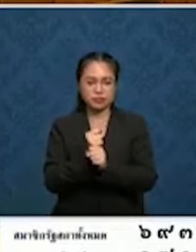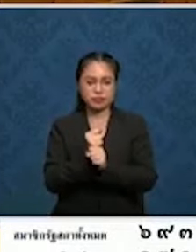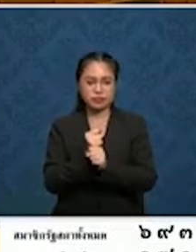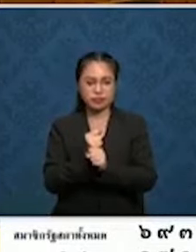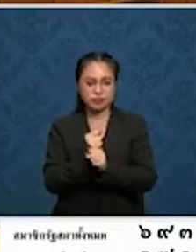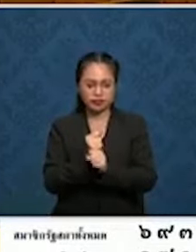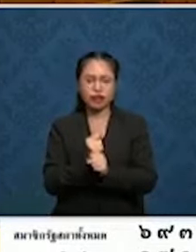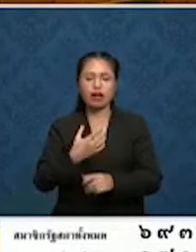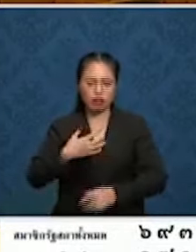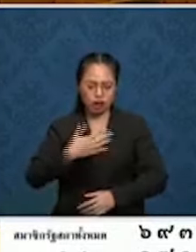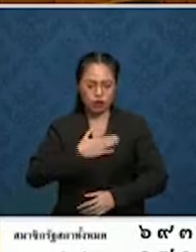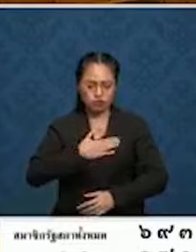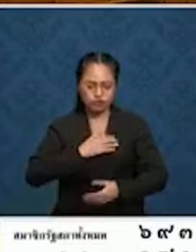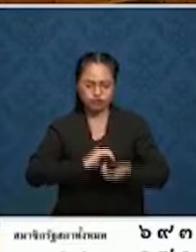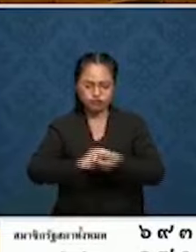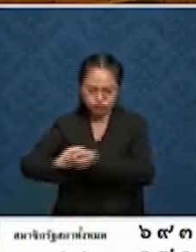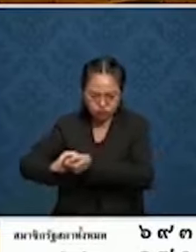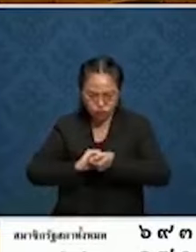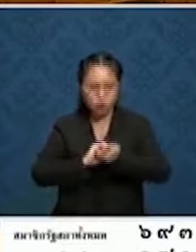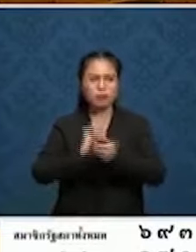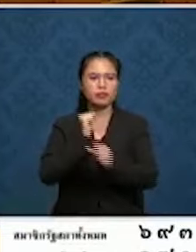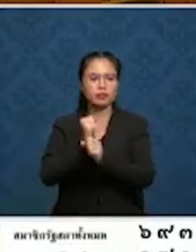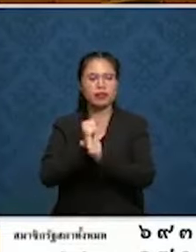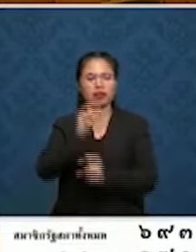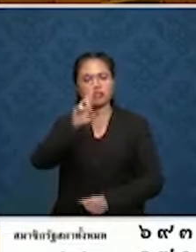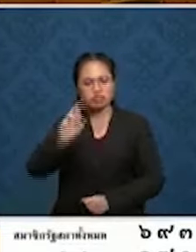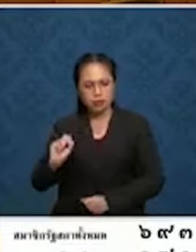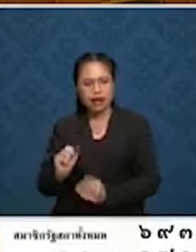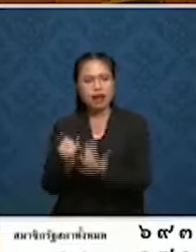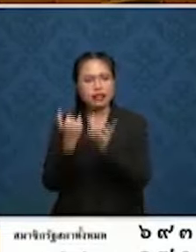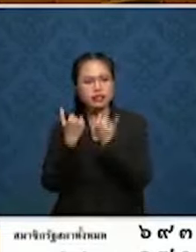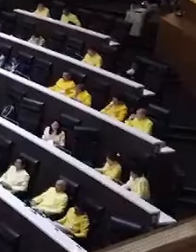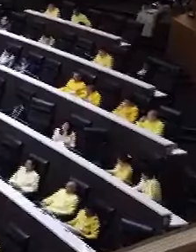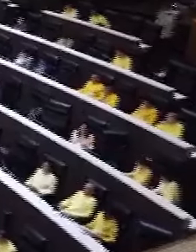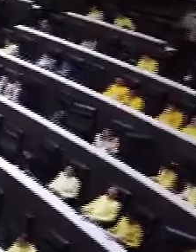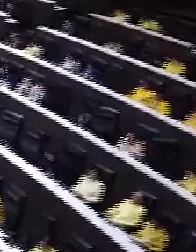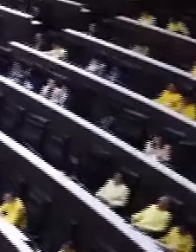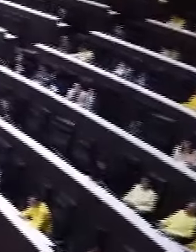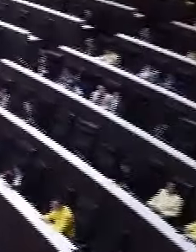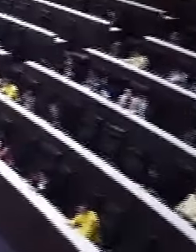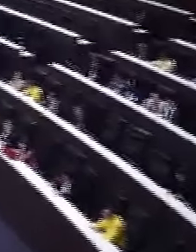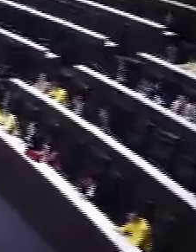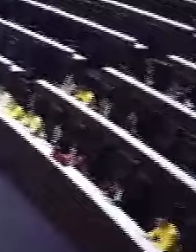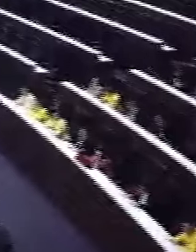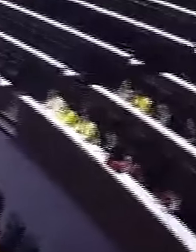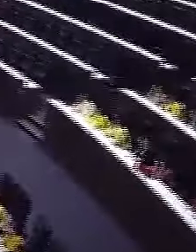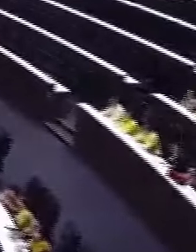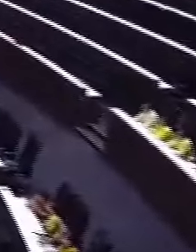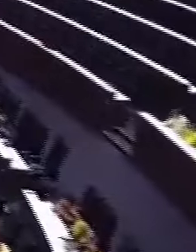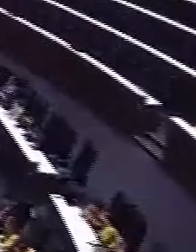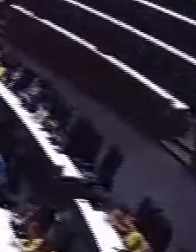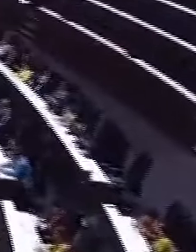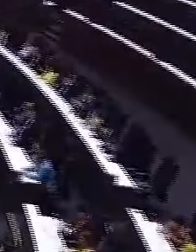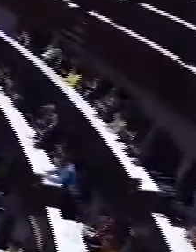อกว่าทีมองคลักษ์รุ่นใหม่ของนายน้อยนะครับที่นั่งล้อมหน้าล้อมหลังคุณขัตติยาตอนอภิปร